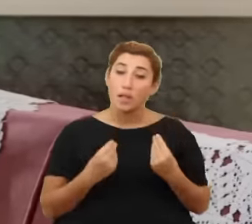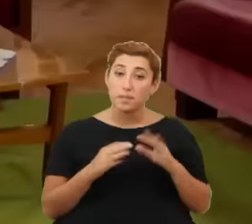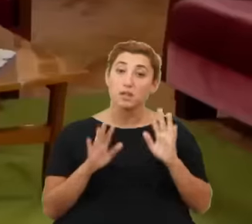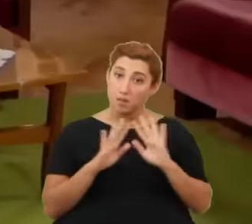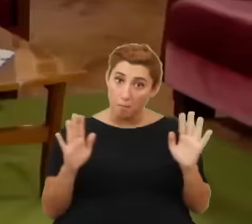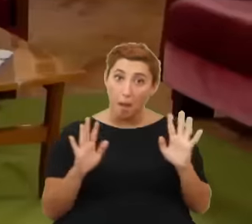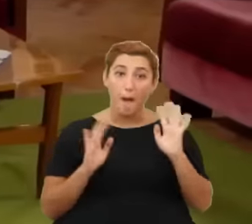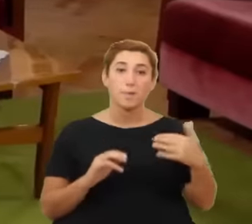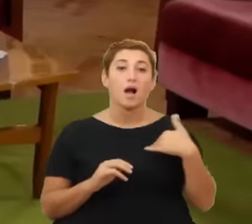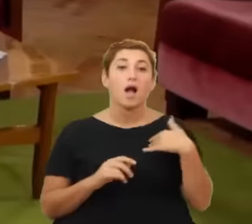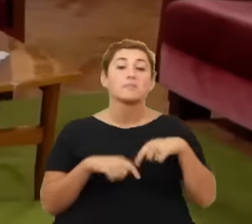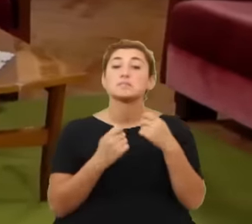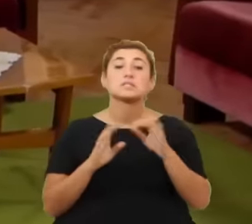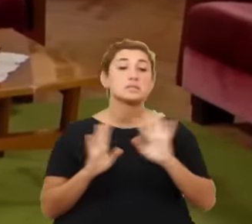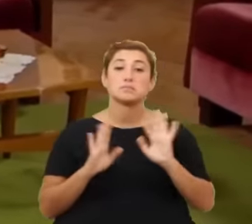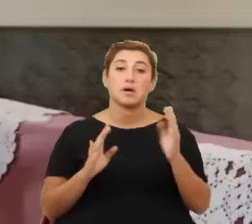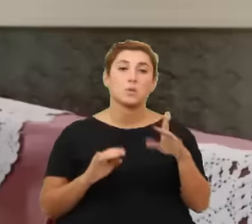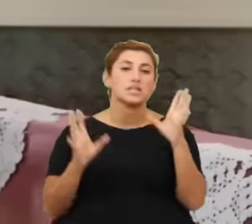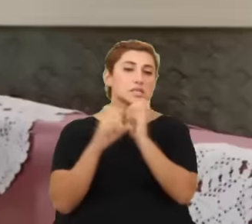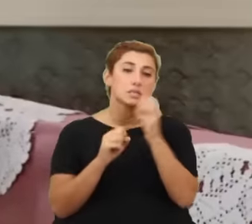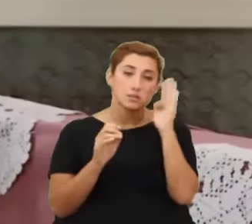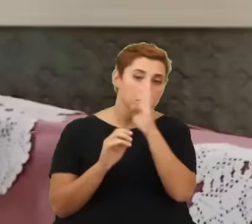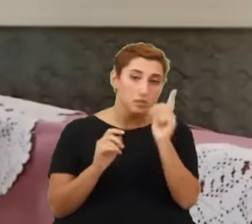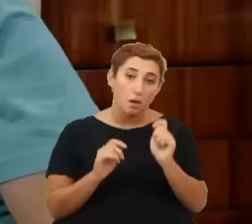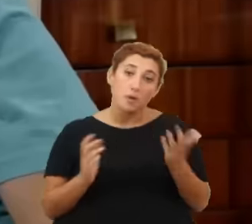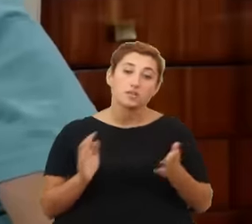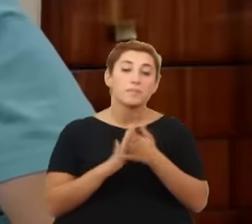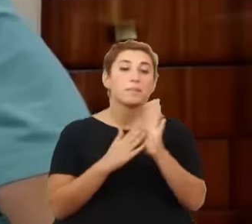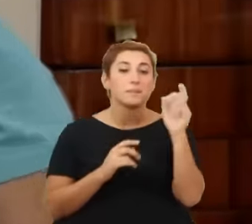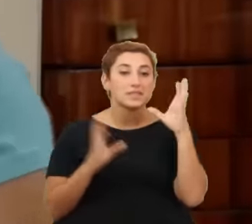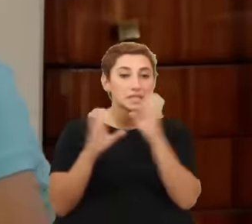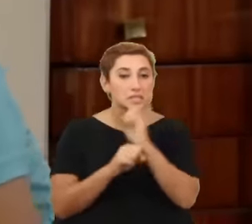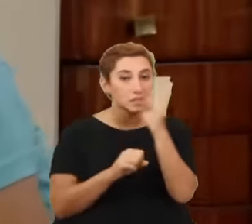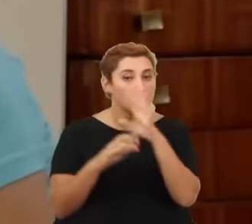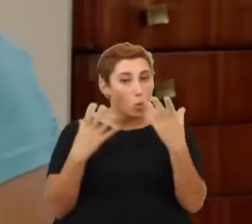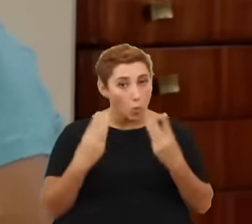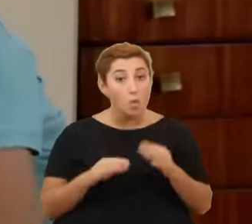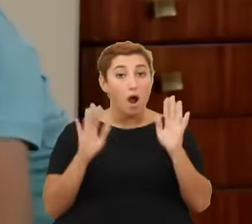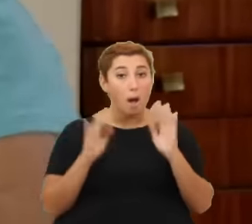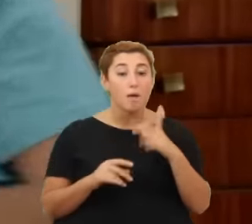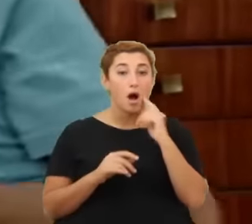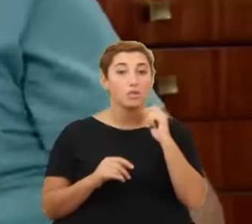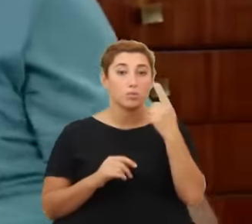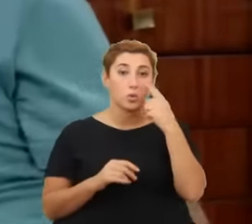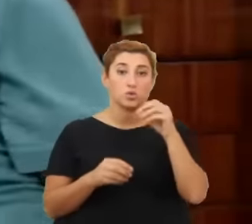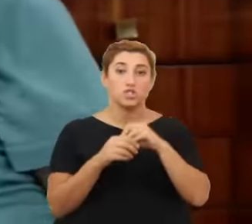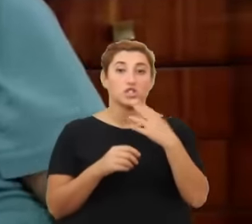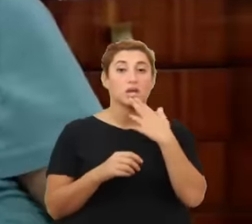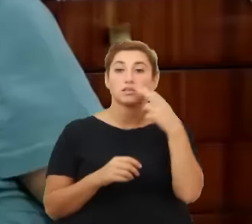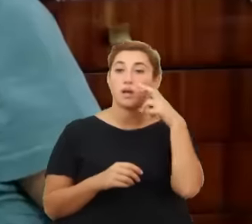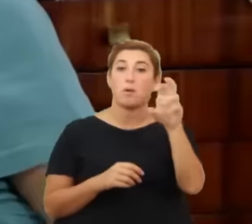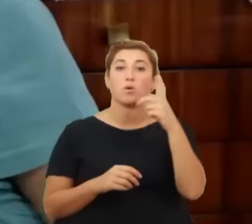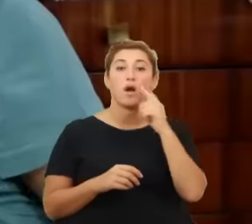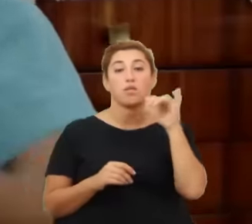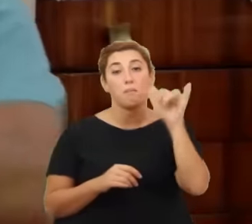Tamam. Ama bu kalbim kırılmadı yani. Öyle gizli bakacağız artık. Tamam, gizli olur. Ama adamın gözünün önünde kızına